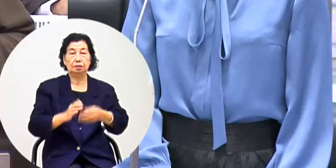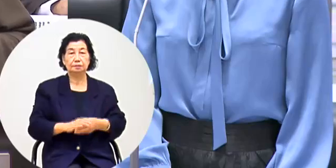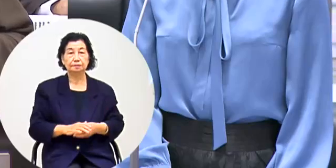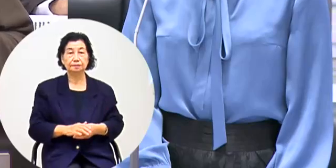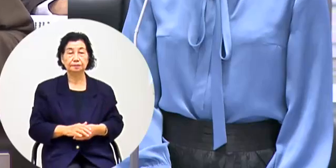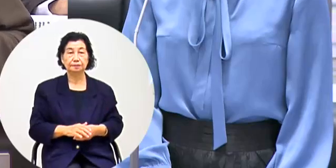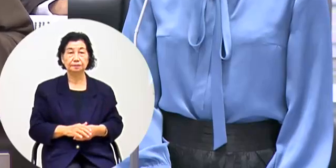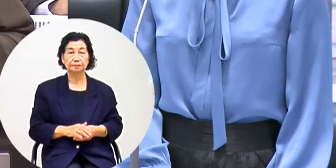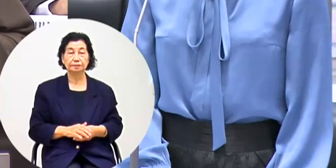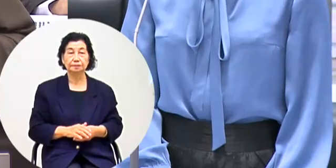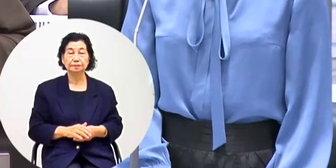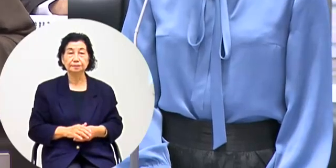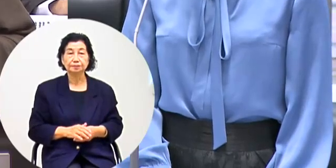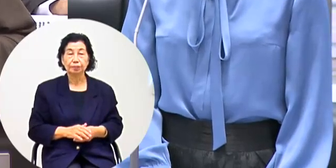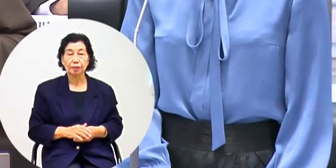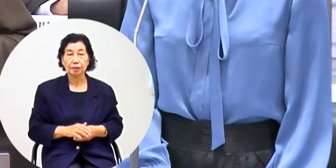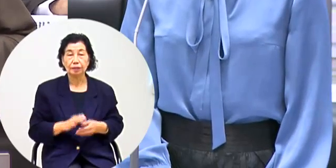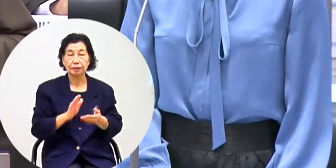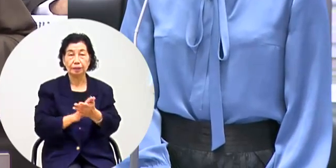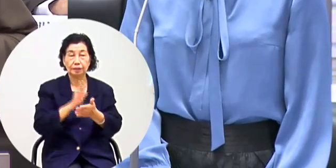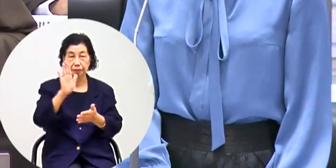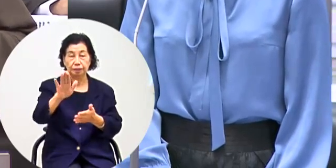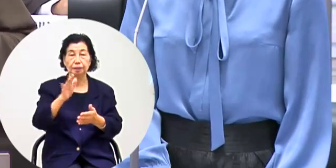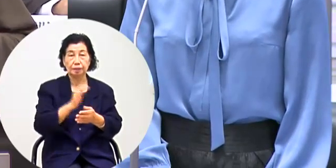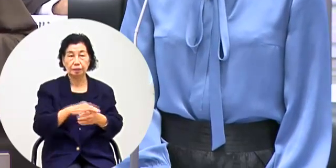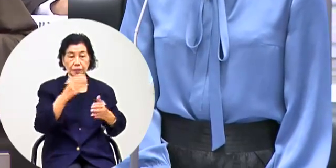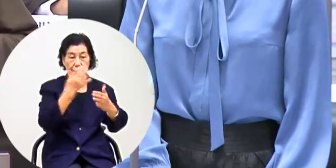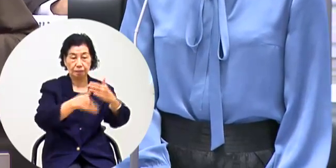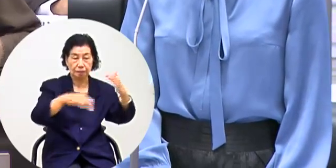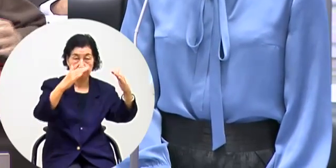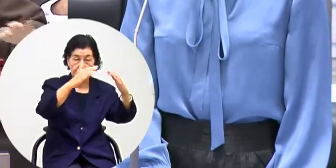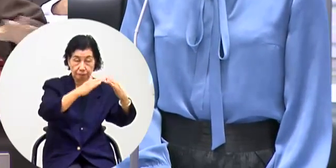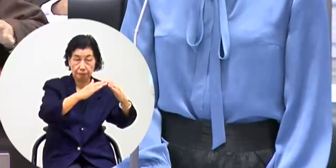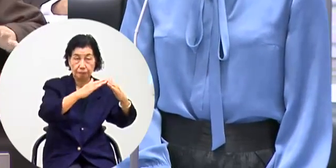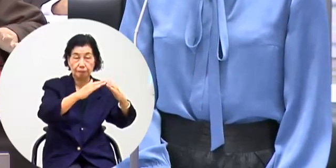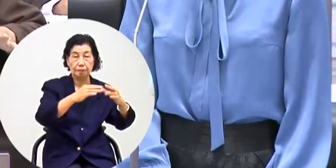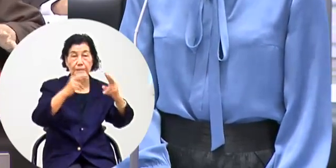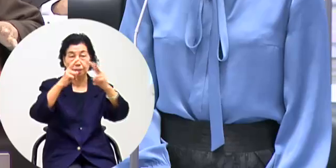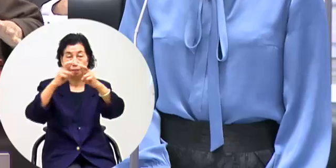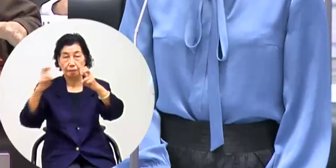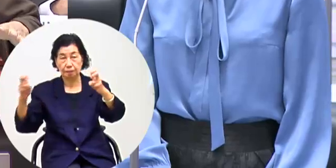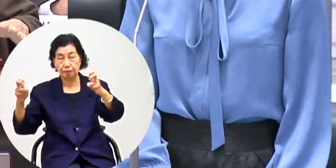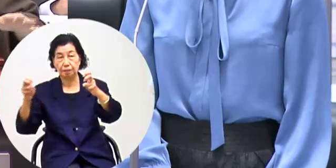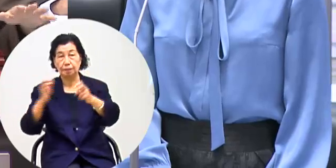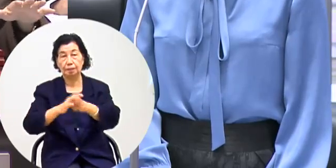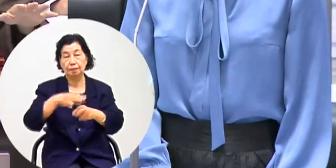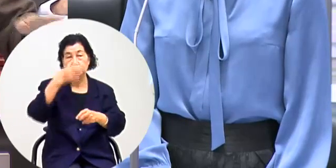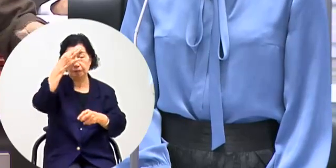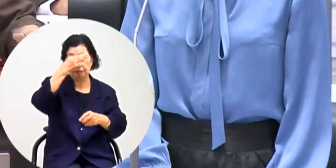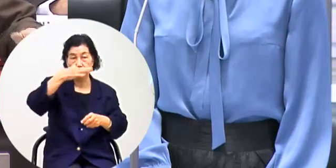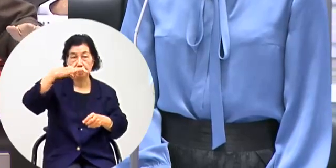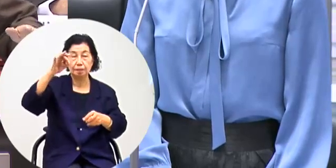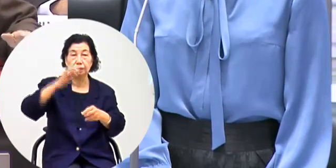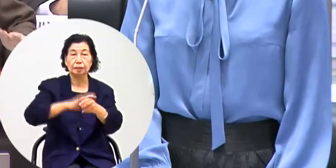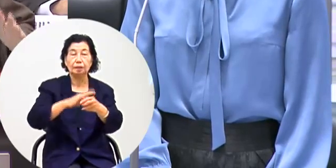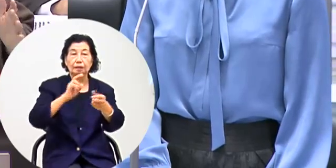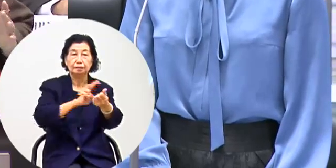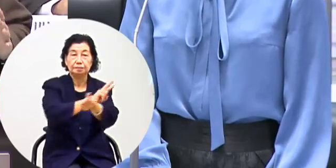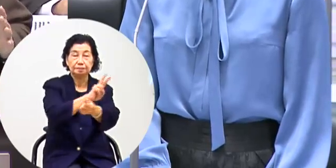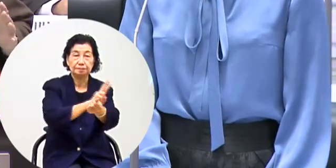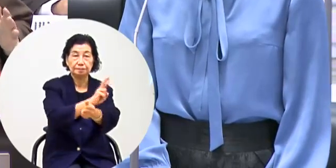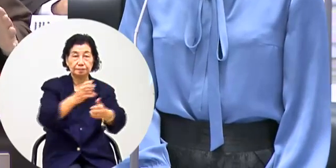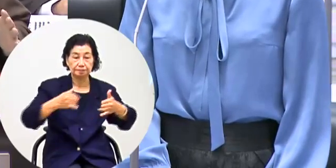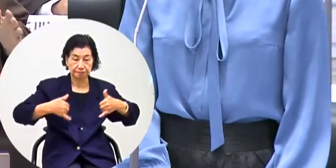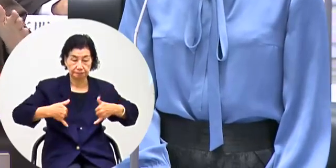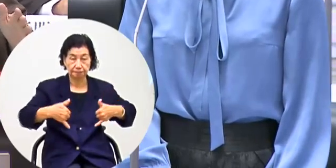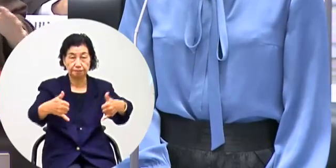哈哈庙宇，还有你说凤林路，哦，丁丁这个部分，这个是更细。我想